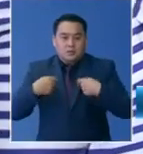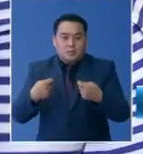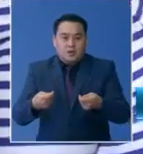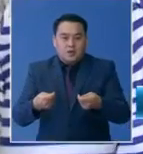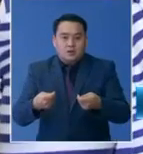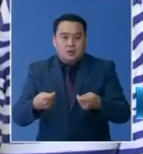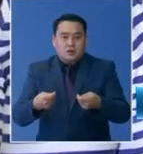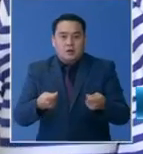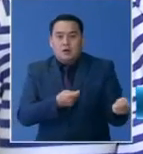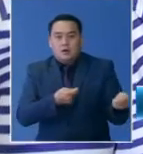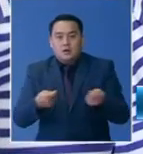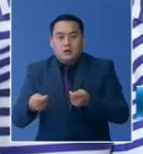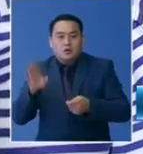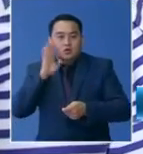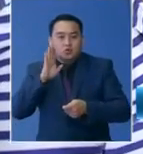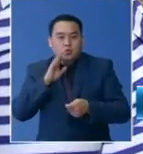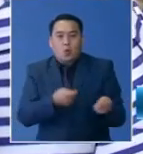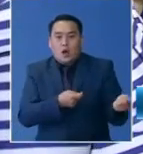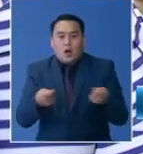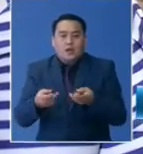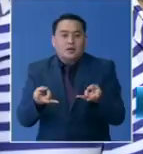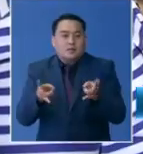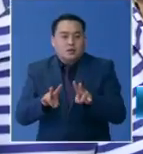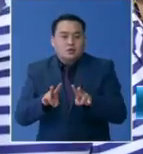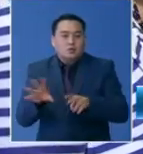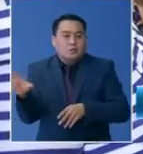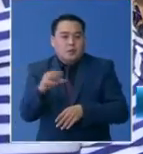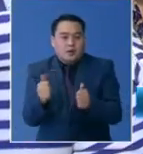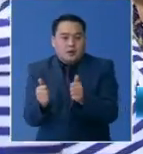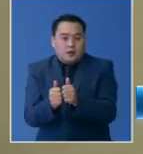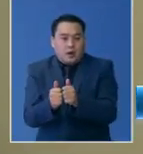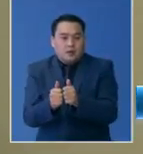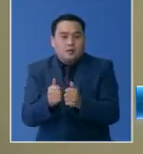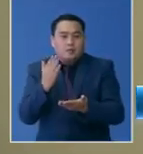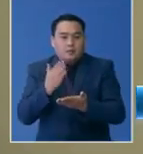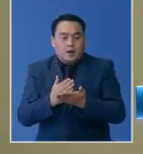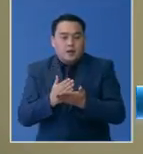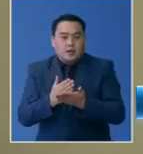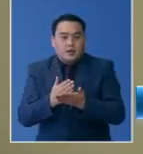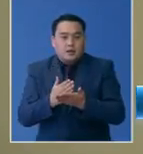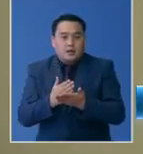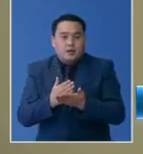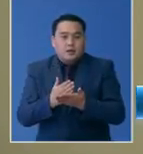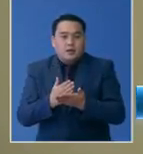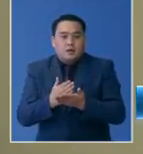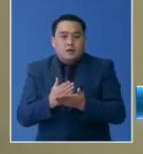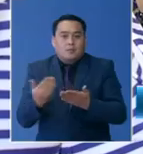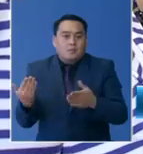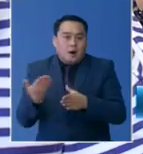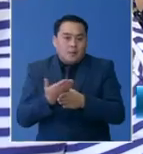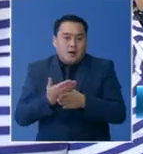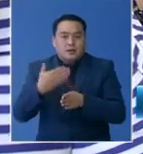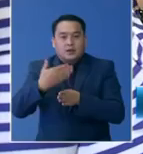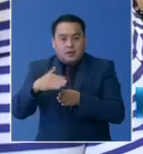не надо тащить 2 километра воду, электричество, все здесь рядом у него проходит, да, и помогли ему